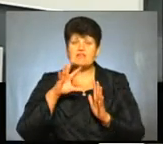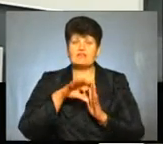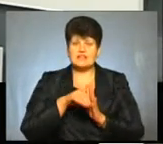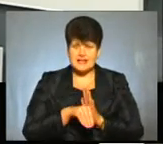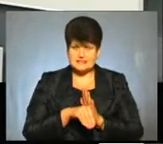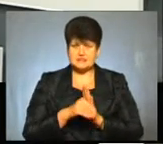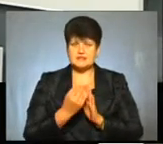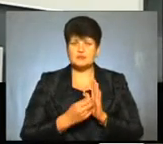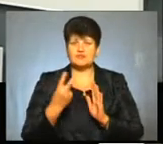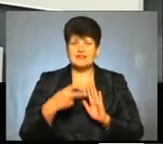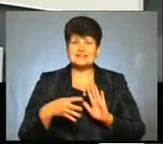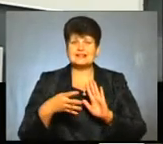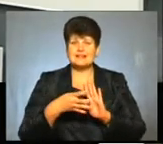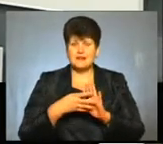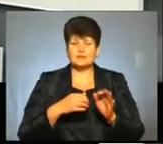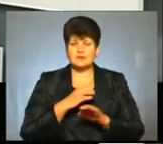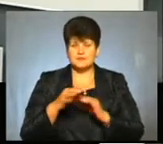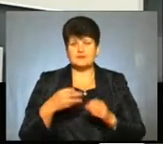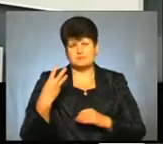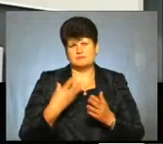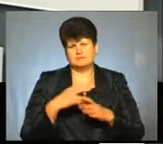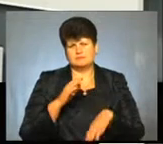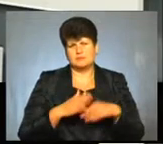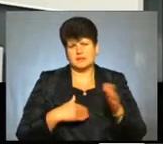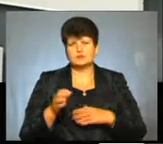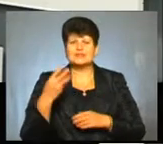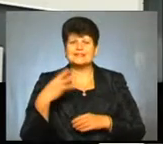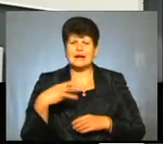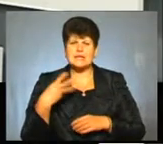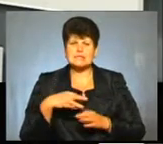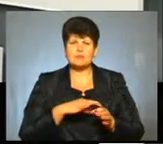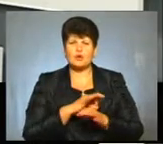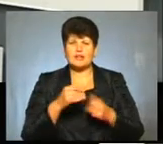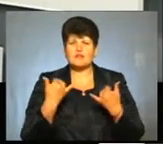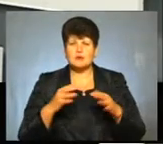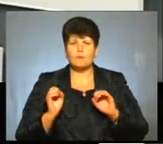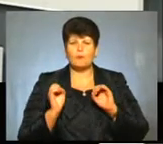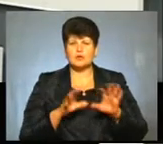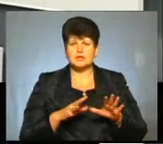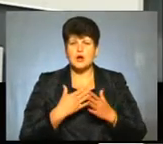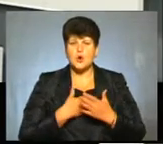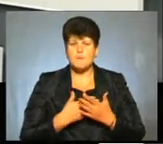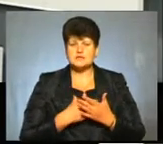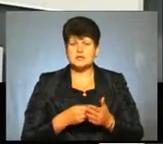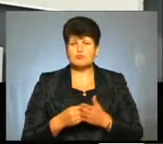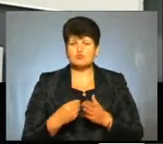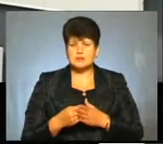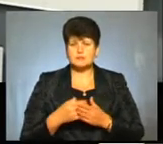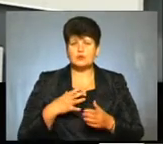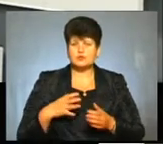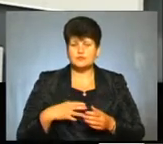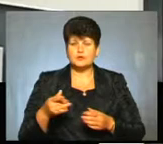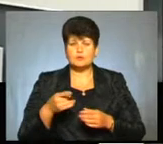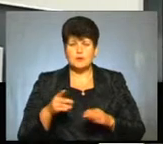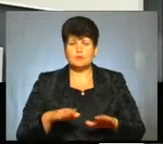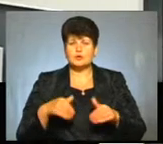в систему 29-й проект, тобто фактично 30 проєктів вже сьогодні поданий на громадський бюджет. А ми очікуємо від